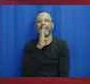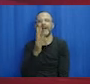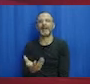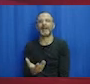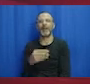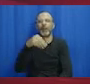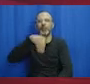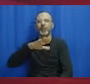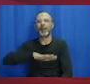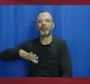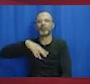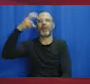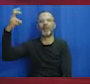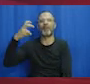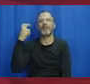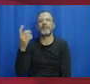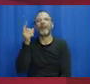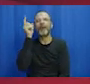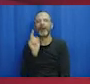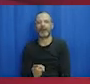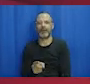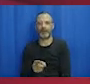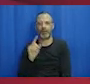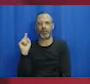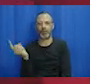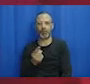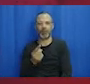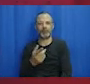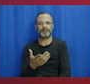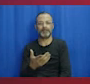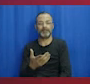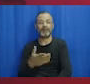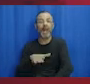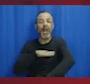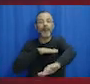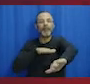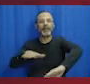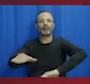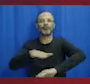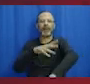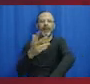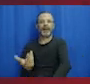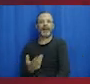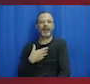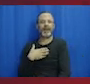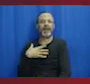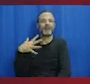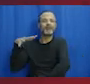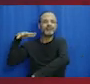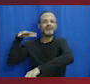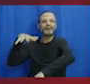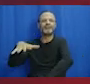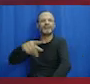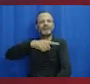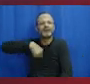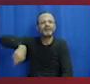في داخل المجتمع العربي، ويجب على كل الأطر الحكومية والجماهيرية